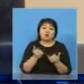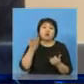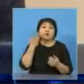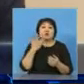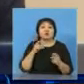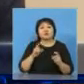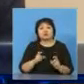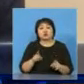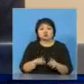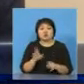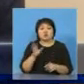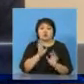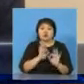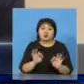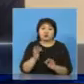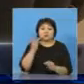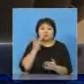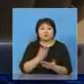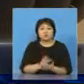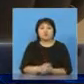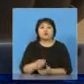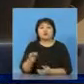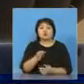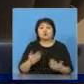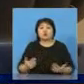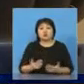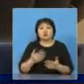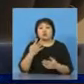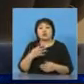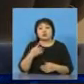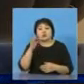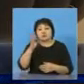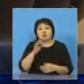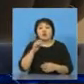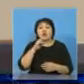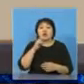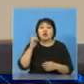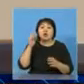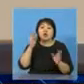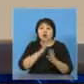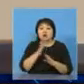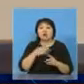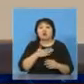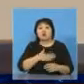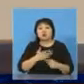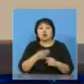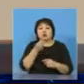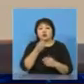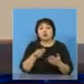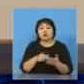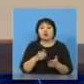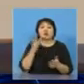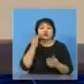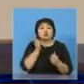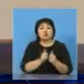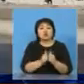да осының барлығын айтып отырасыздар. Облыс тұрғындарының 41%-ын экология мәселесі толғандырады. Азық түлік бағасының